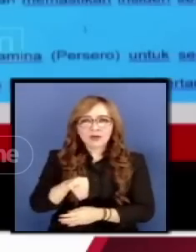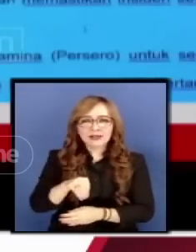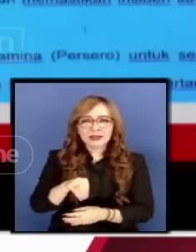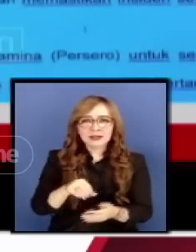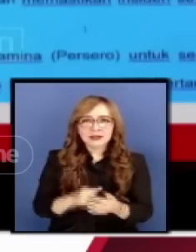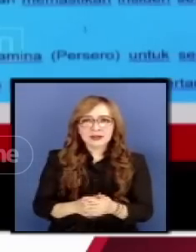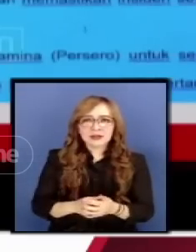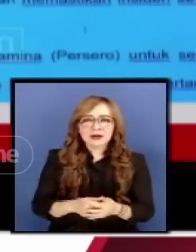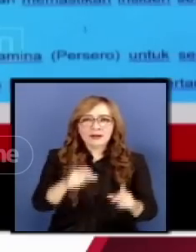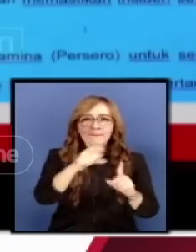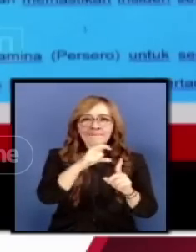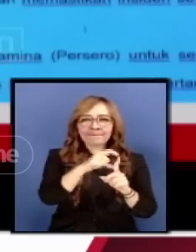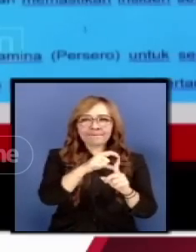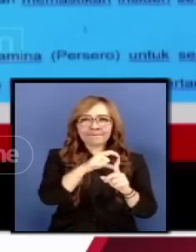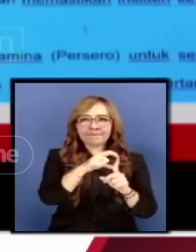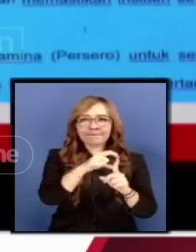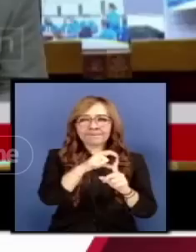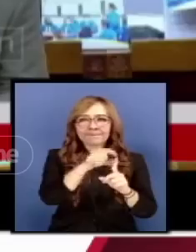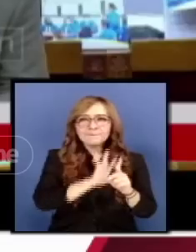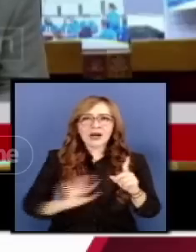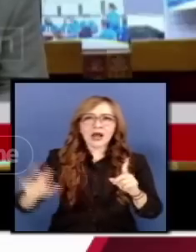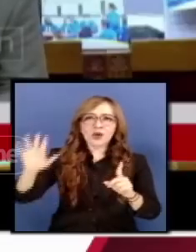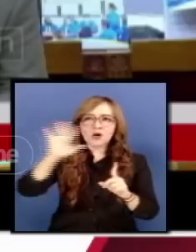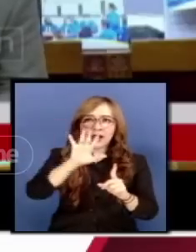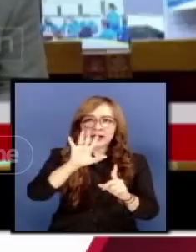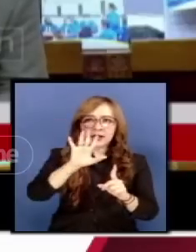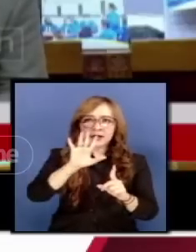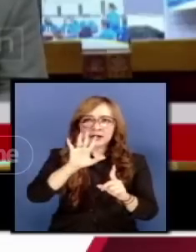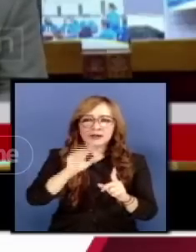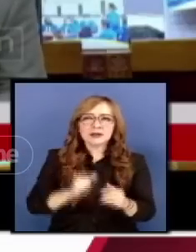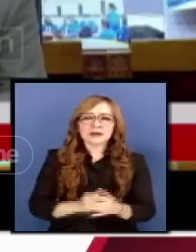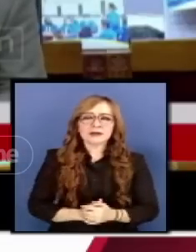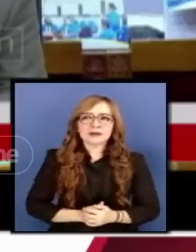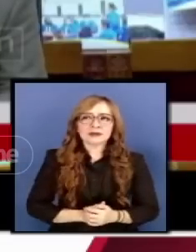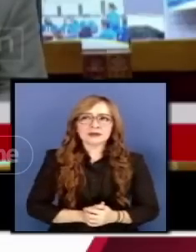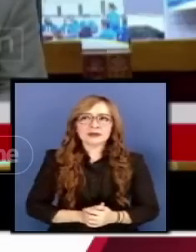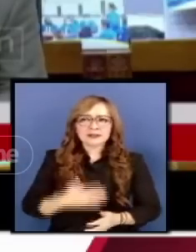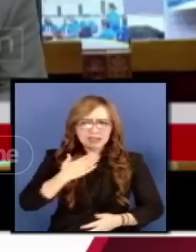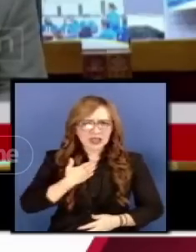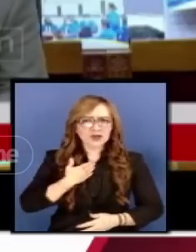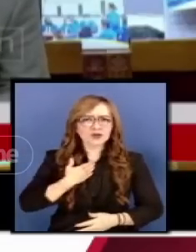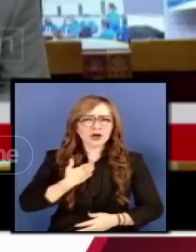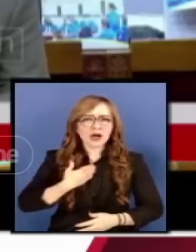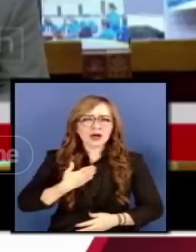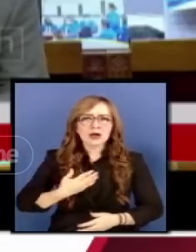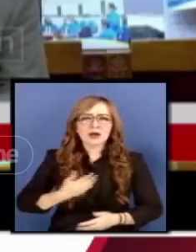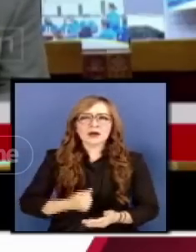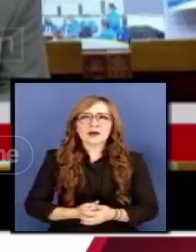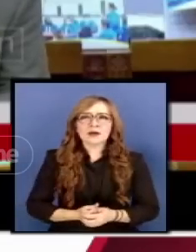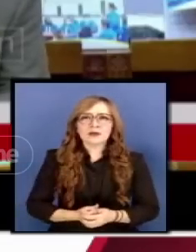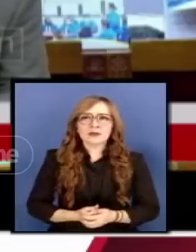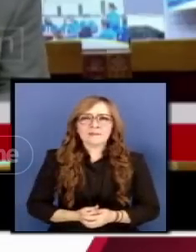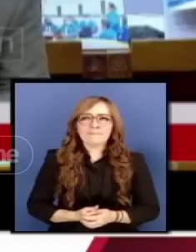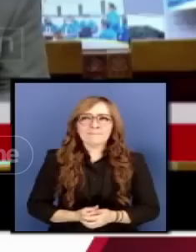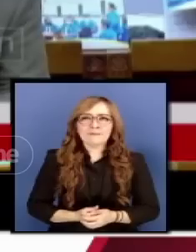dan Kabupaten Pemalang. Dan saya biasa melakukan dengan uang pribadi juga saya lakukan. Periode kemarin ribuan wireless